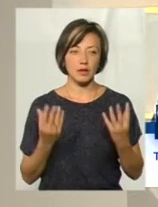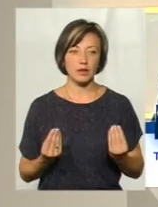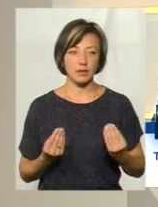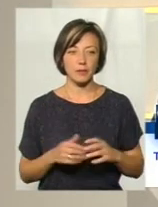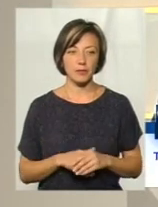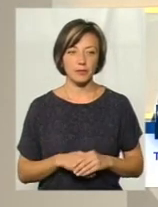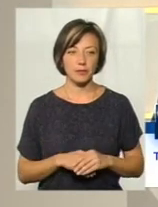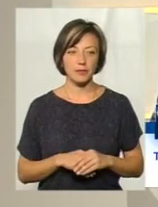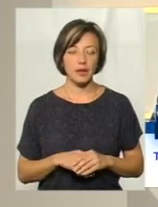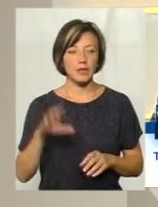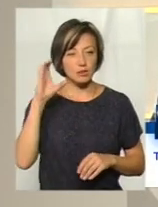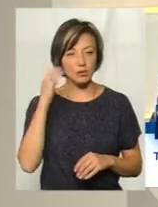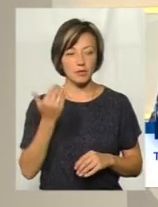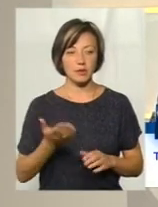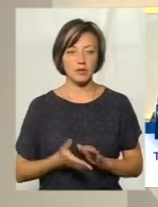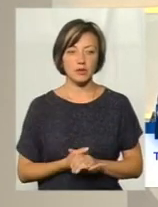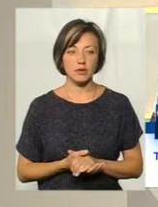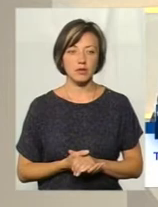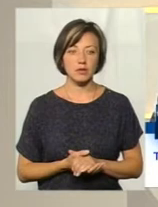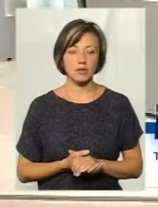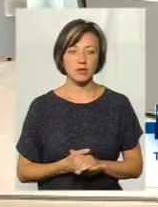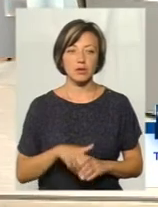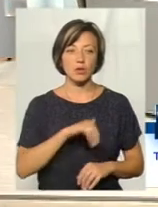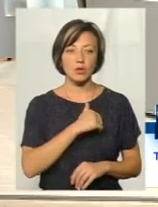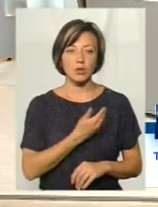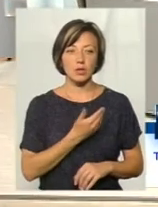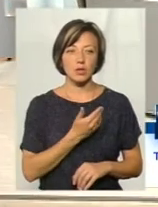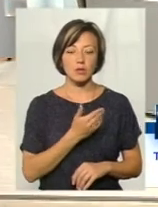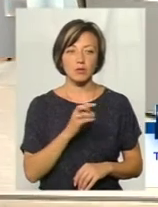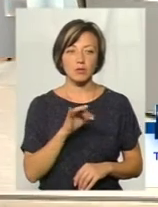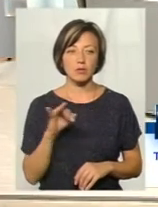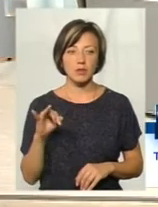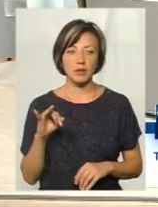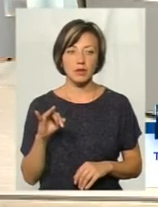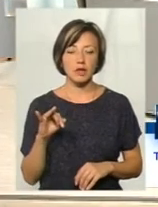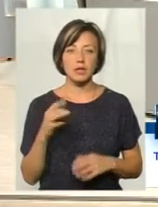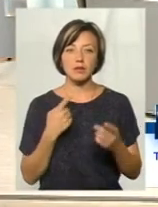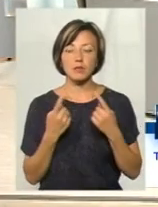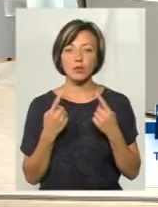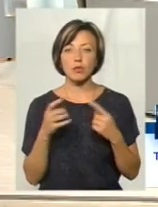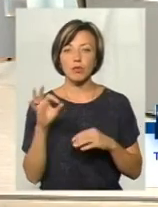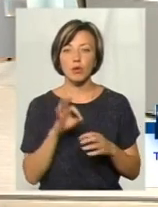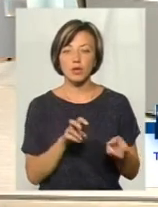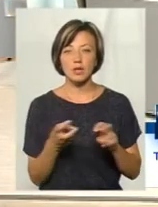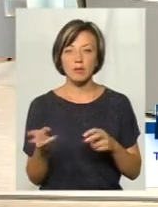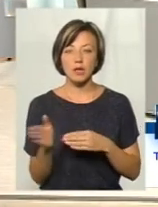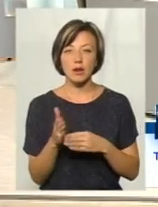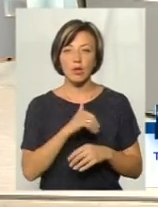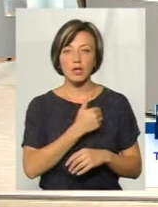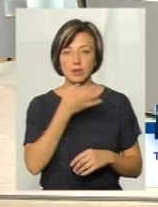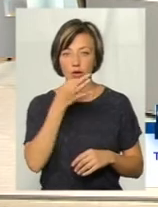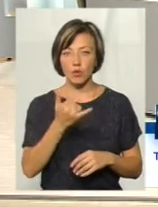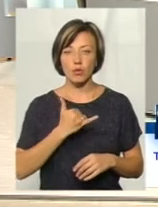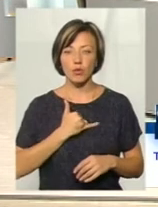добрий. Ми вас слухаємо. Я хотів, вже тут спілкуються про загиблі риби, а я хотів вам сказати, що у